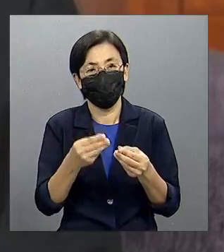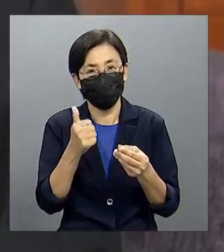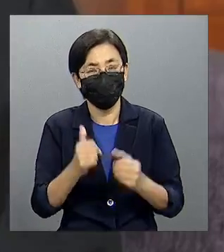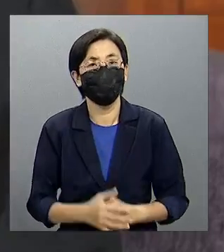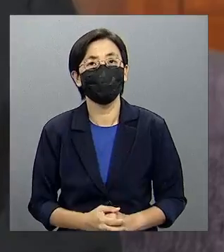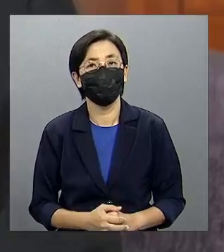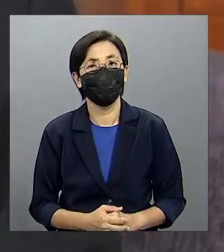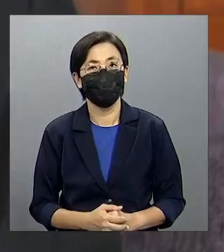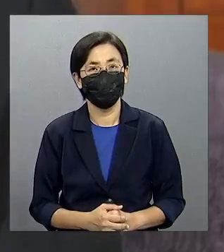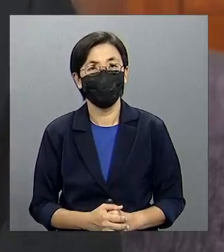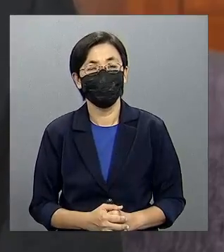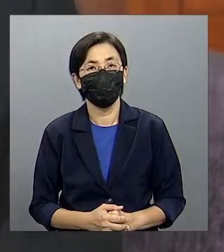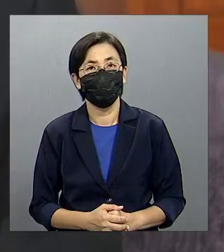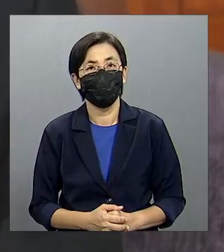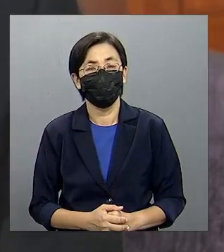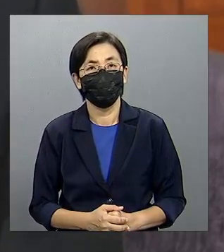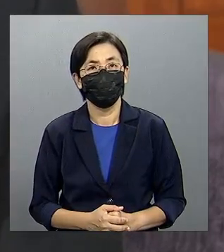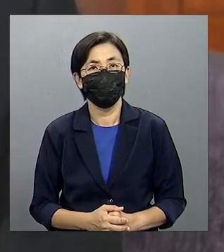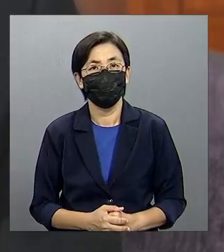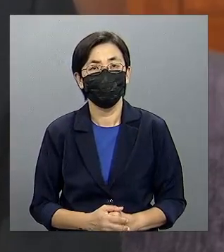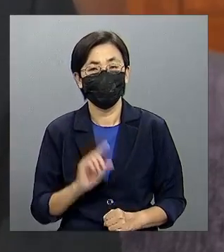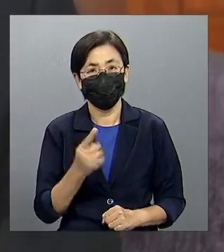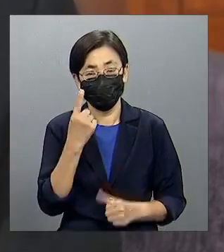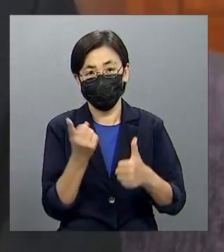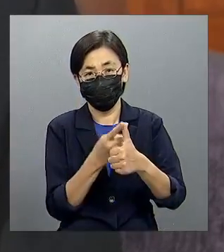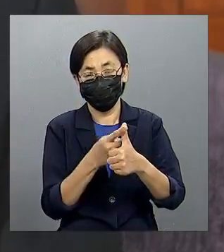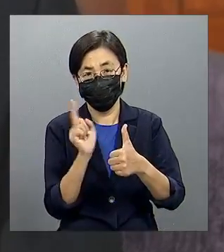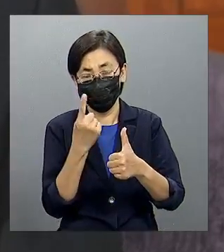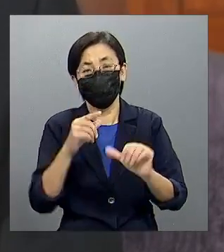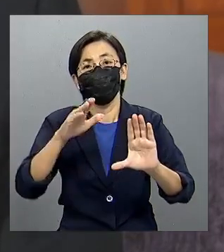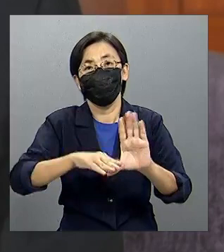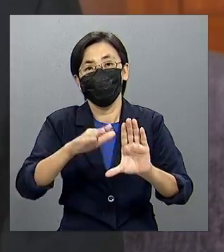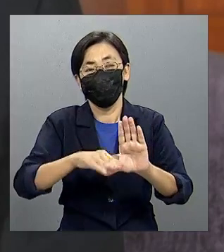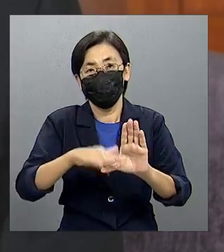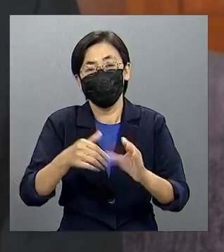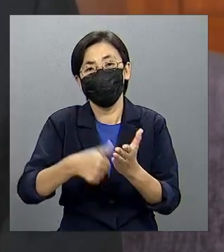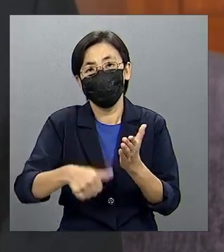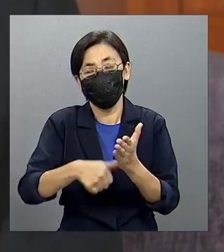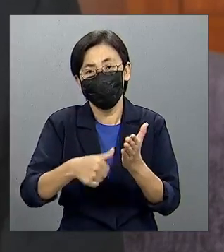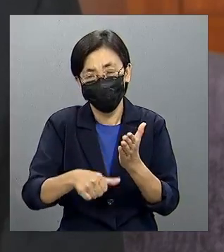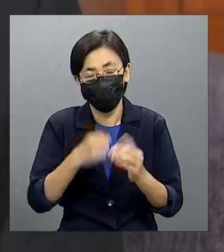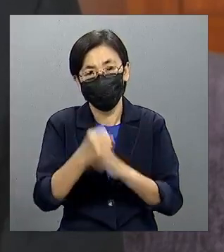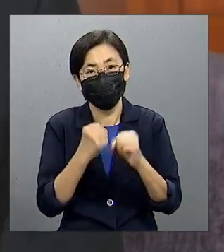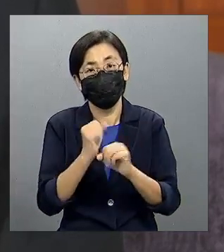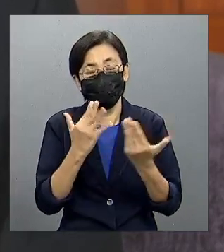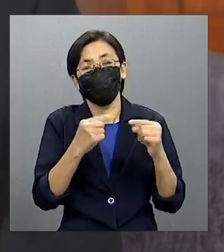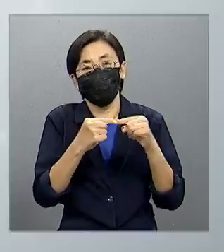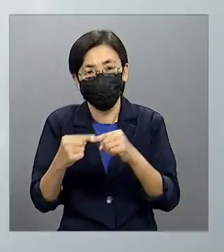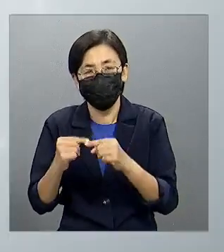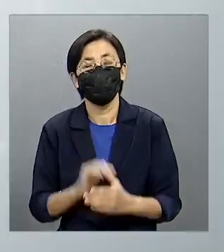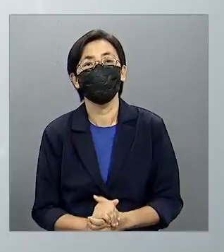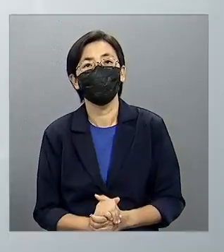ขั้นแรกเราก็ต้องลงทะเบียนก่อนนะครับการต่อภาษีทางออนไลน์นะครับก็สามารถเข้าไปในเว็บ